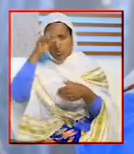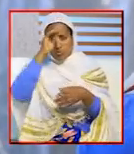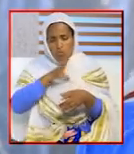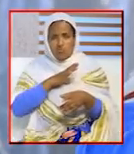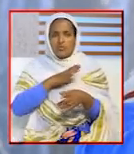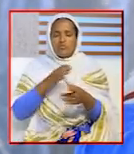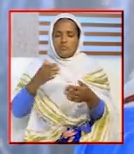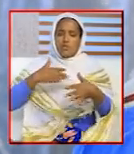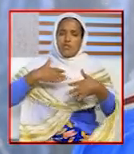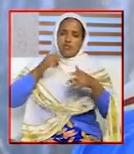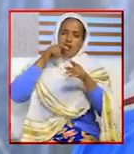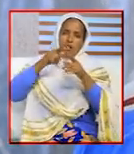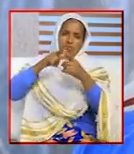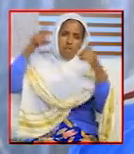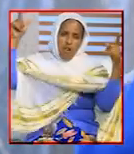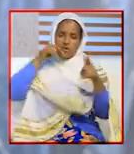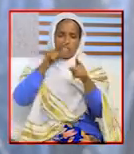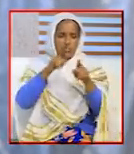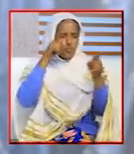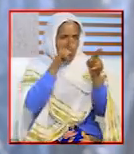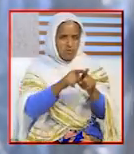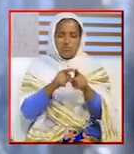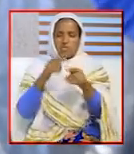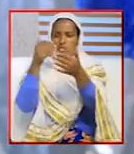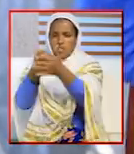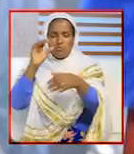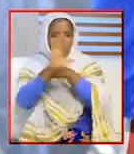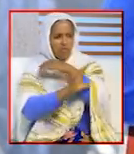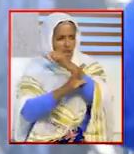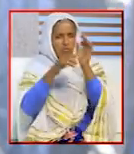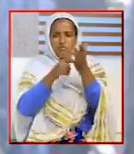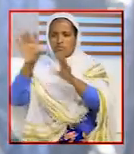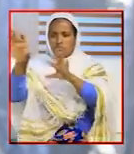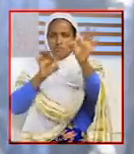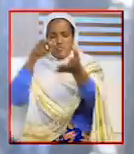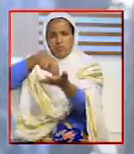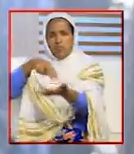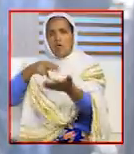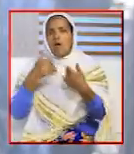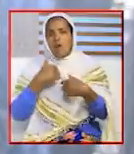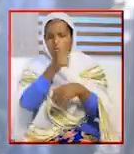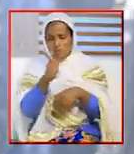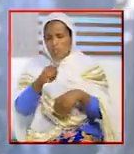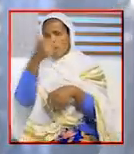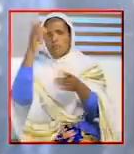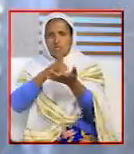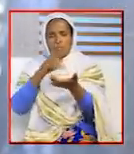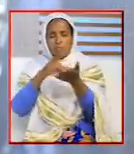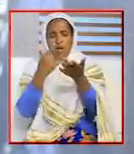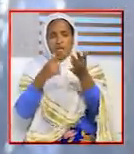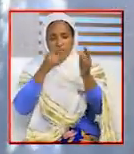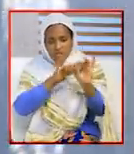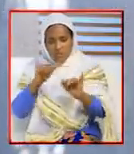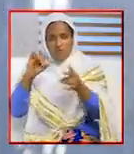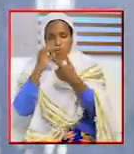ሰዎች የነበሩ ትልልቅ እህቶችና ወንድሞች ቅርብ የሆኑ ገጠሮች እየሄዱ አሁንም እንደዛ የሚያደርጉ አሉ። አዲስ አበባም በሌሎችም ከተማ